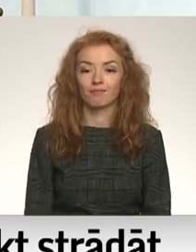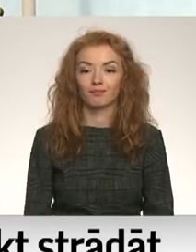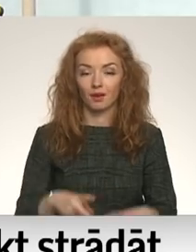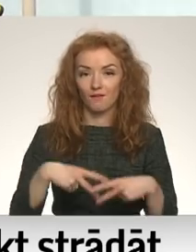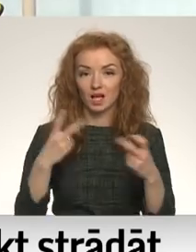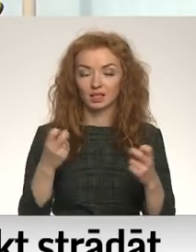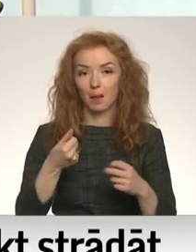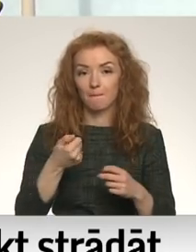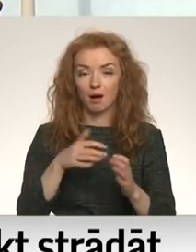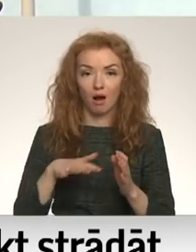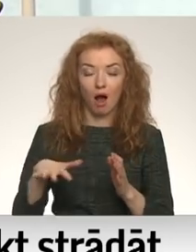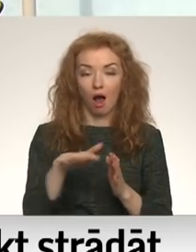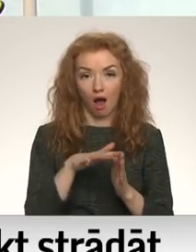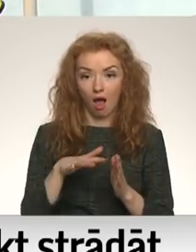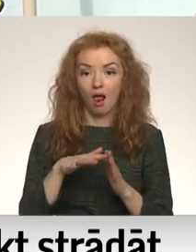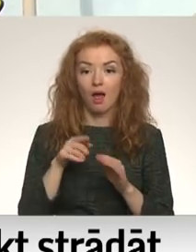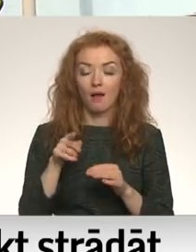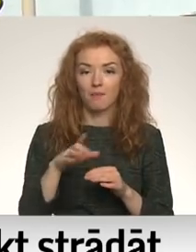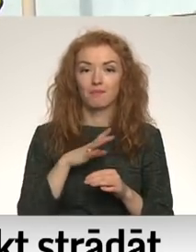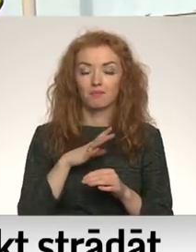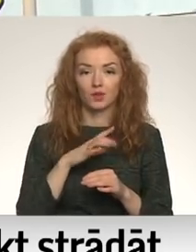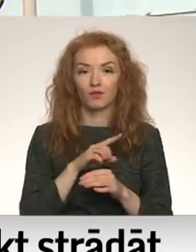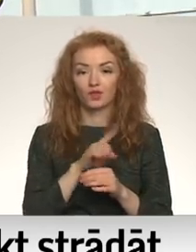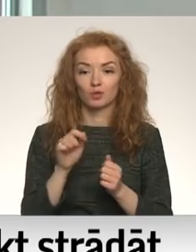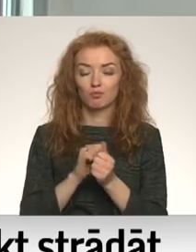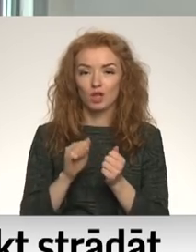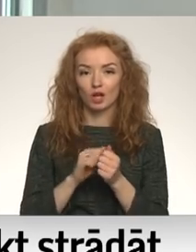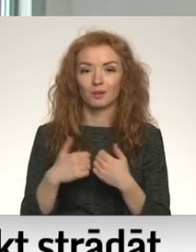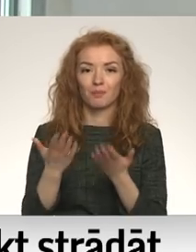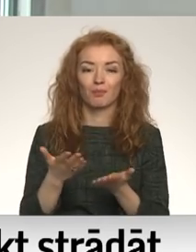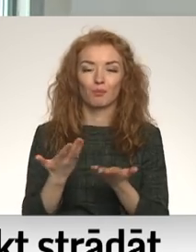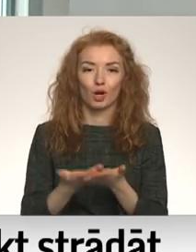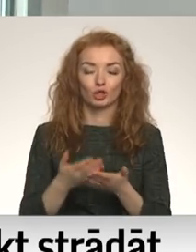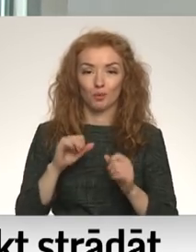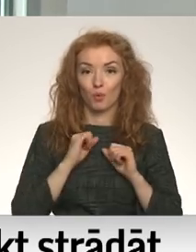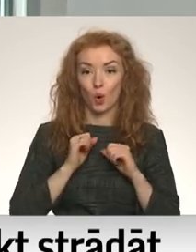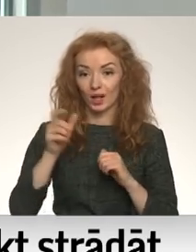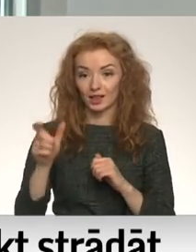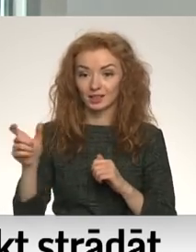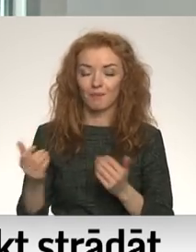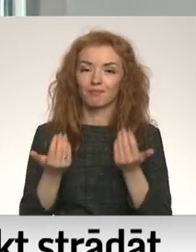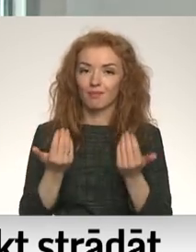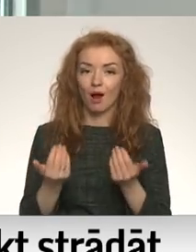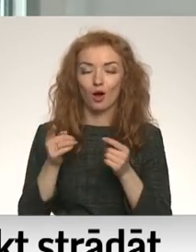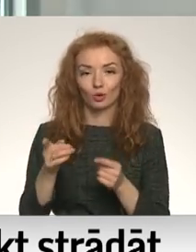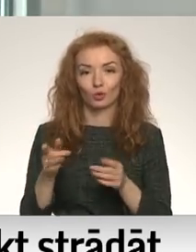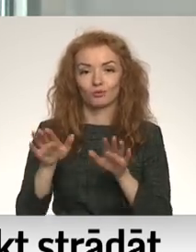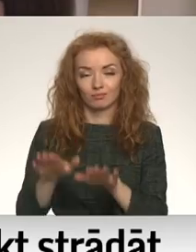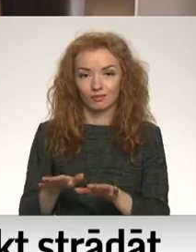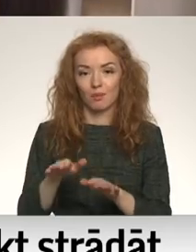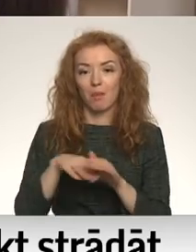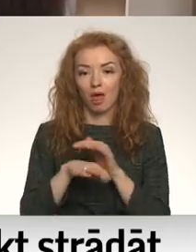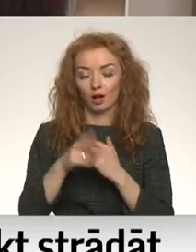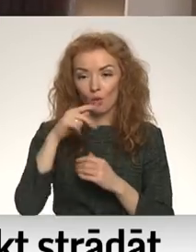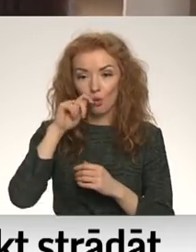Viesnīca Zemgale, kurā līdz Covid-pandēmijas sākumam visbiežāk tika izmitināti sportisti, tagad kļūst par mājvietu kara bēgļiem no Ukrainas.